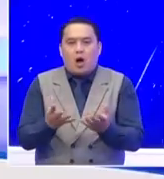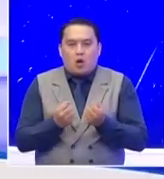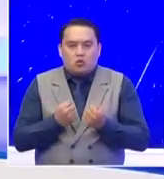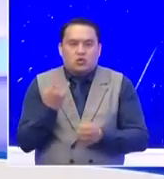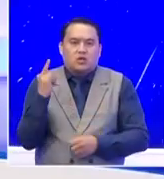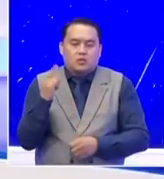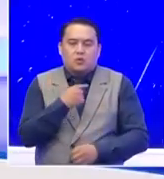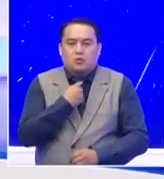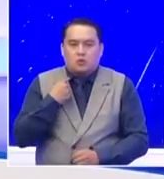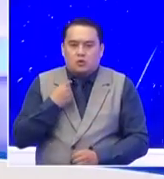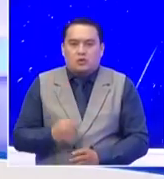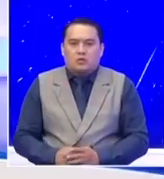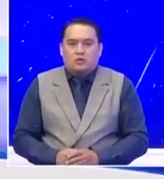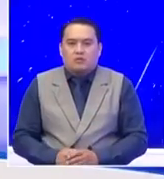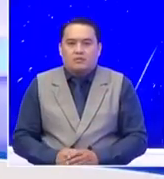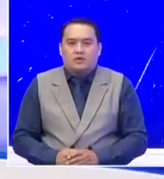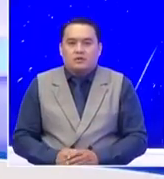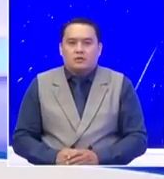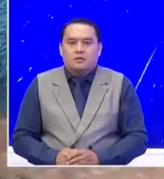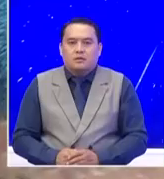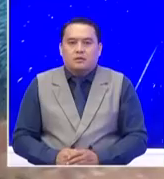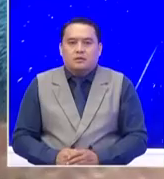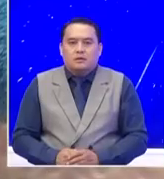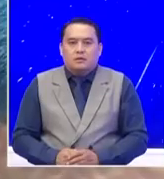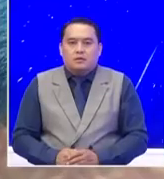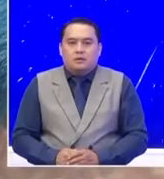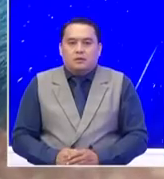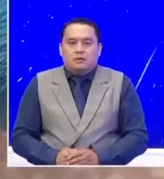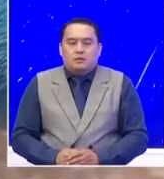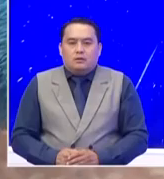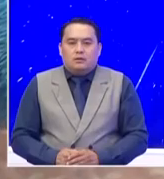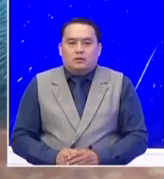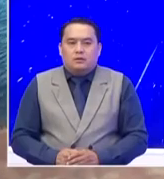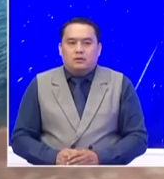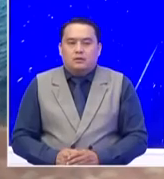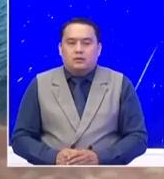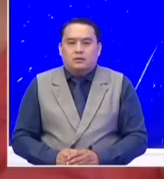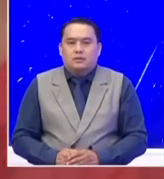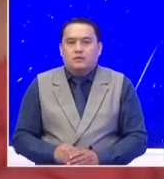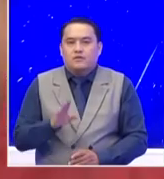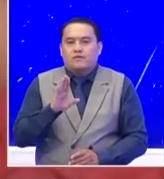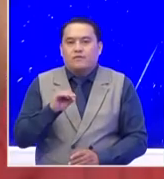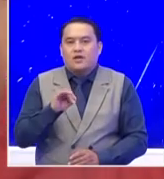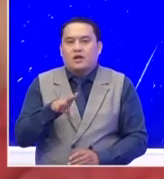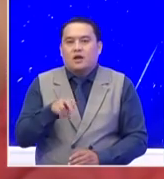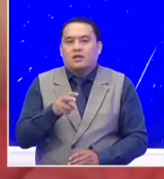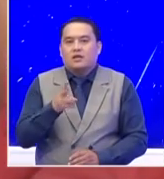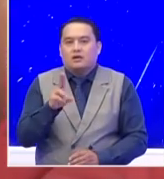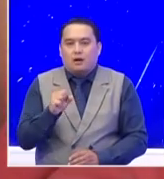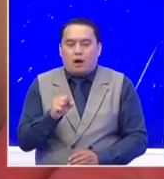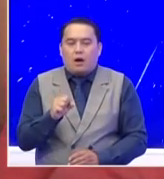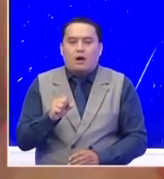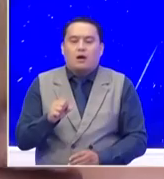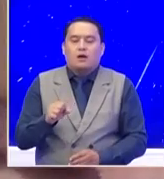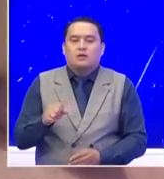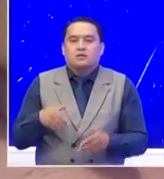получил еще один ребенок Талдыкургана. Малышка Вероника с удовольствием разглядывает гостей. Энергично машет